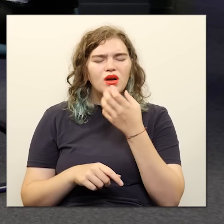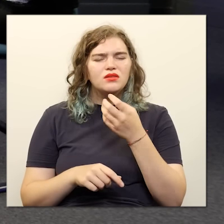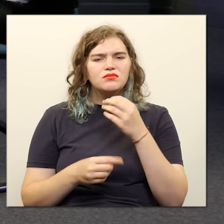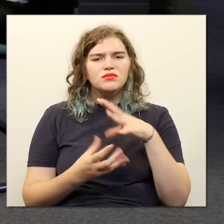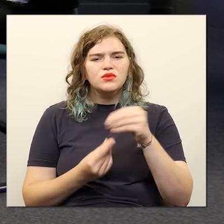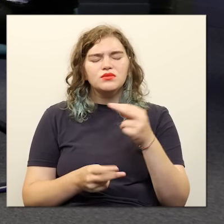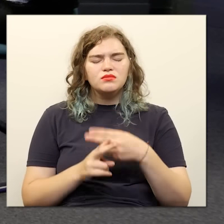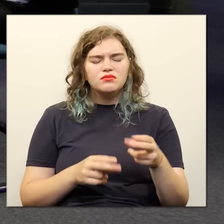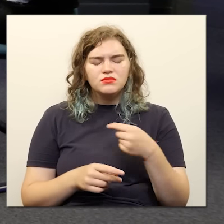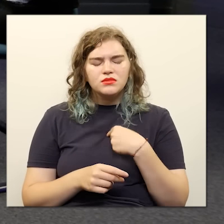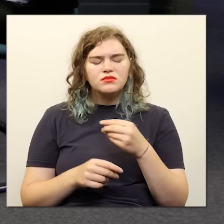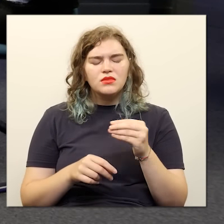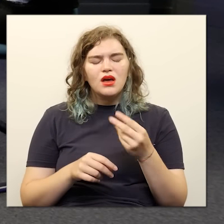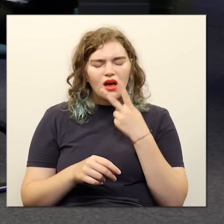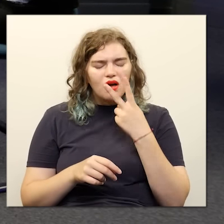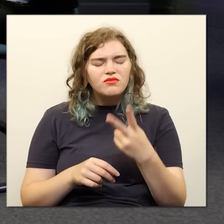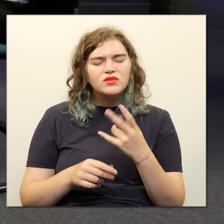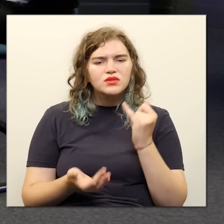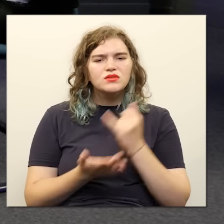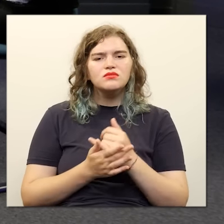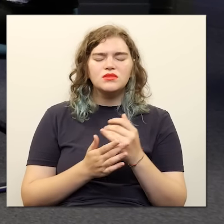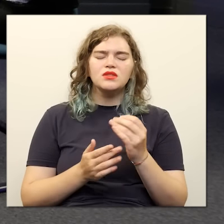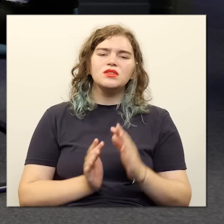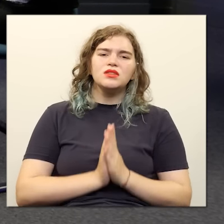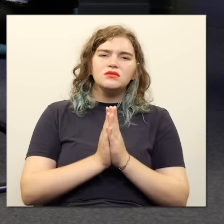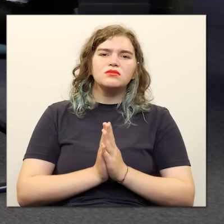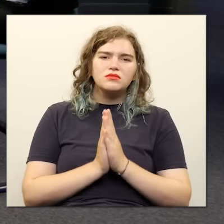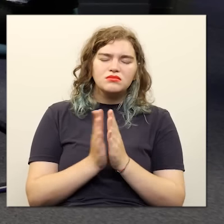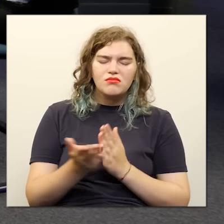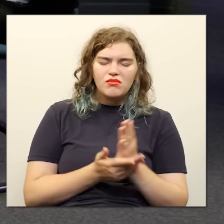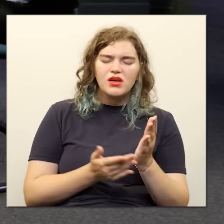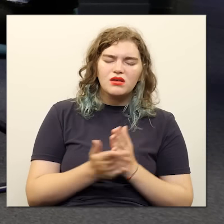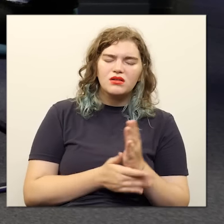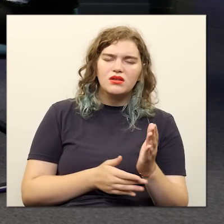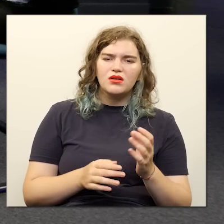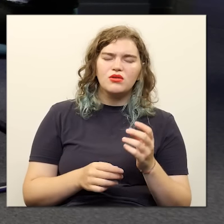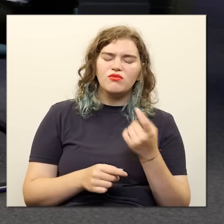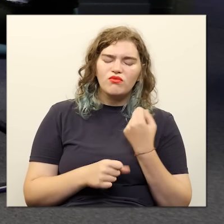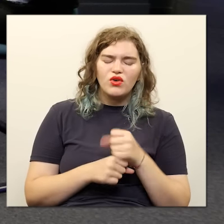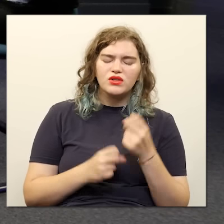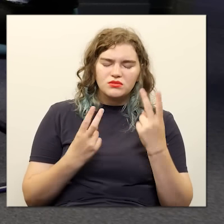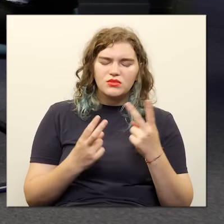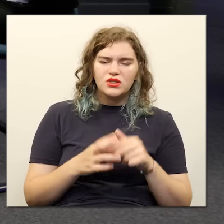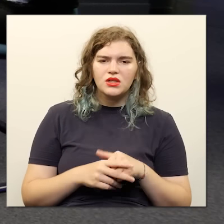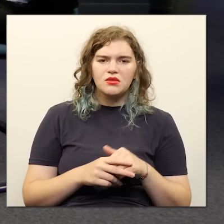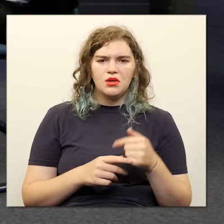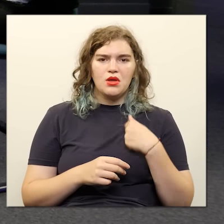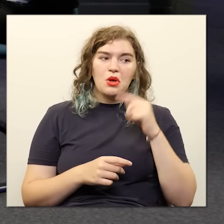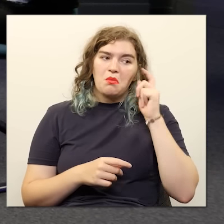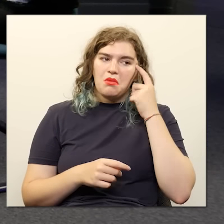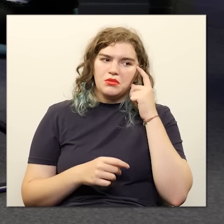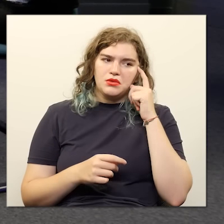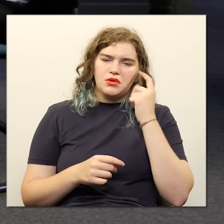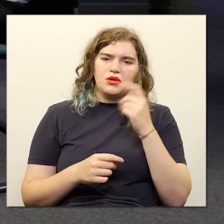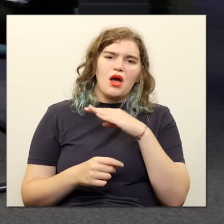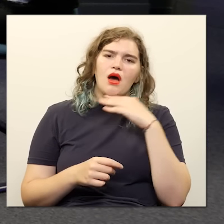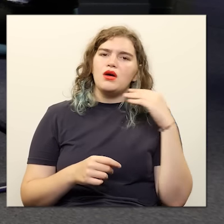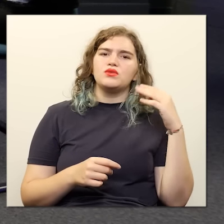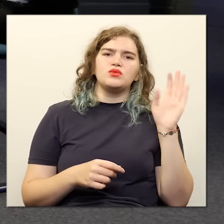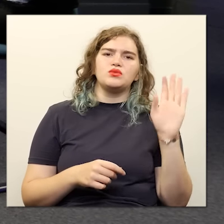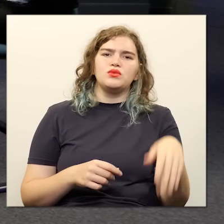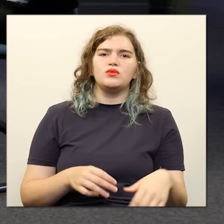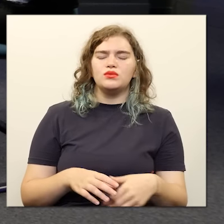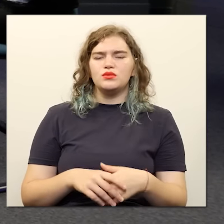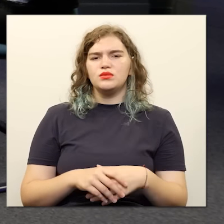s-au văzut. Mm-hmm. Deci rugăciunea e esențială în situația asta. Nu rămâne fără răspuns. Da, dar eu m-am gândit că e destul. Mm-hmm.